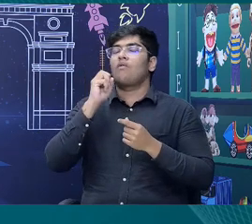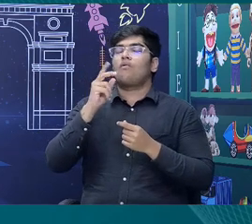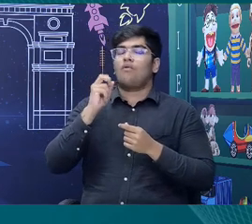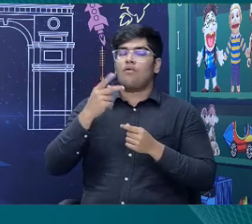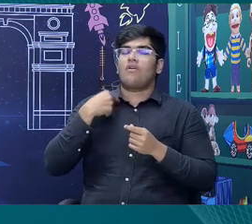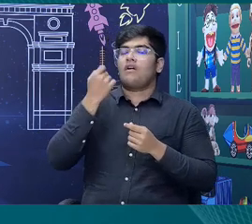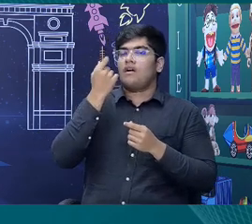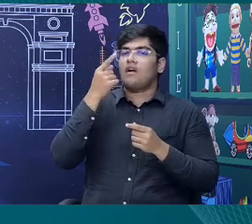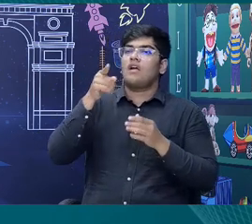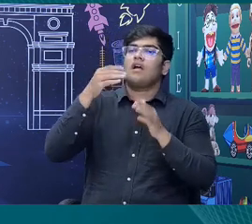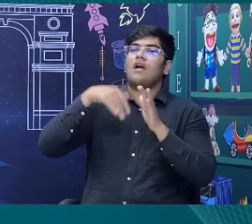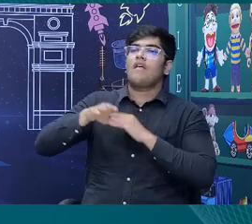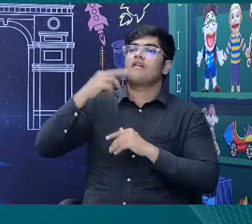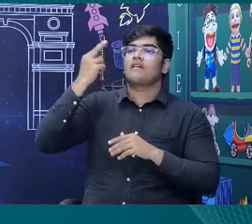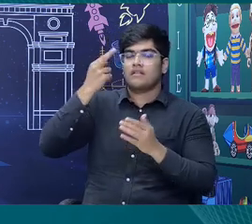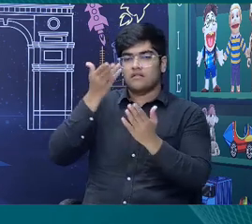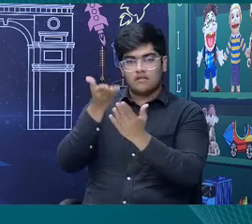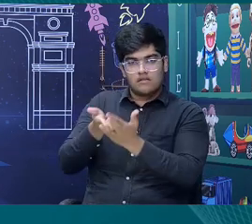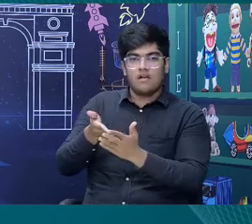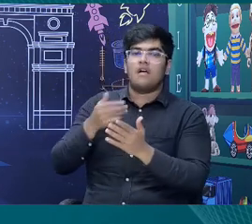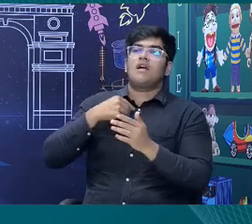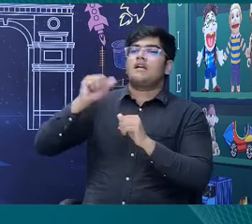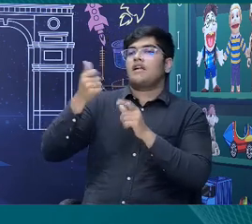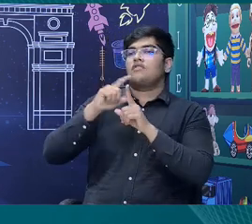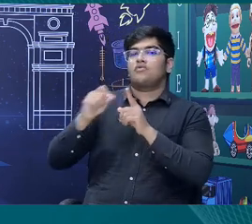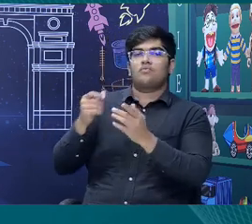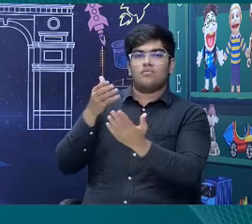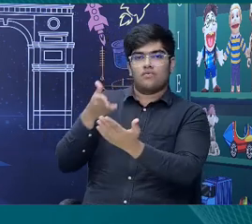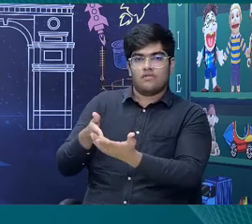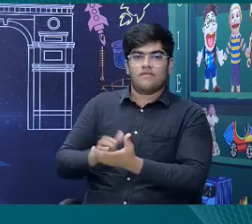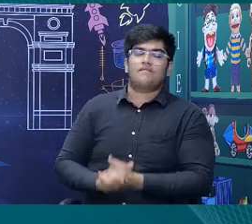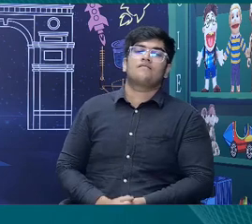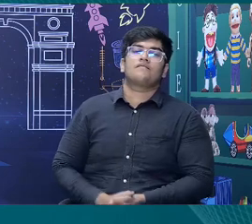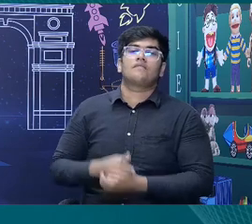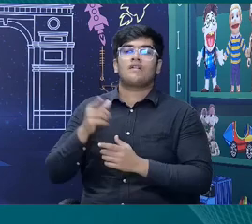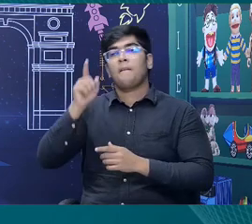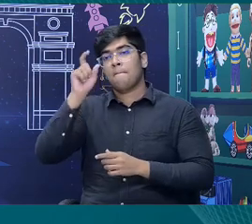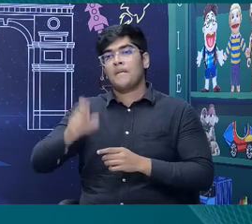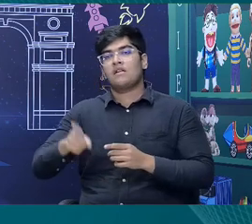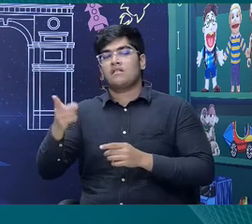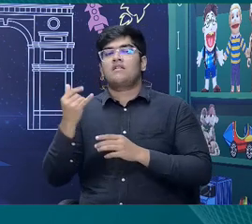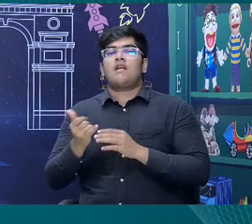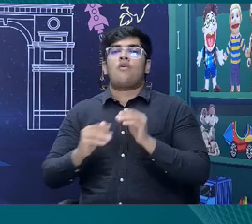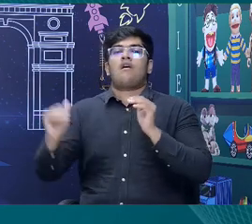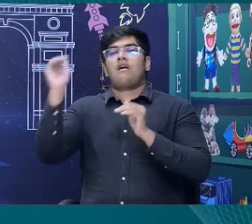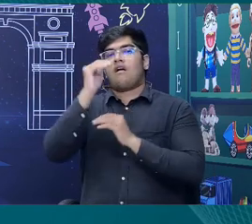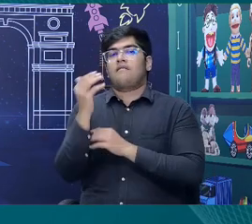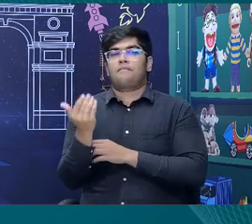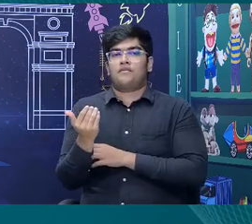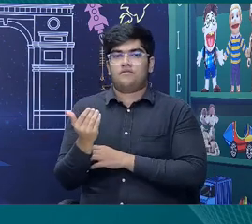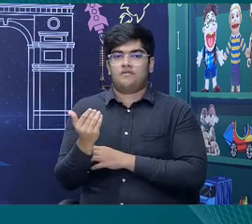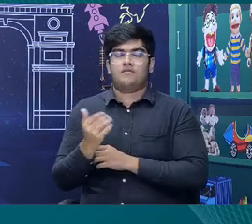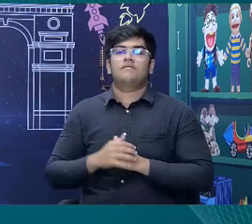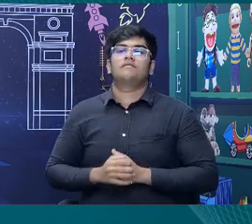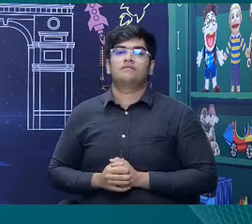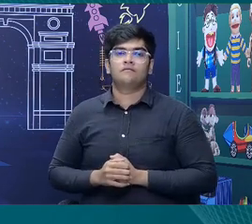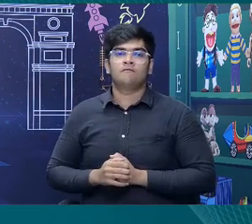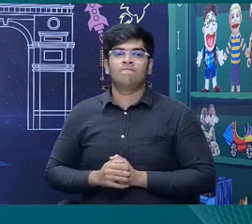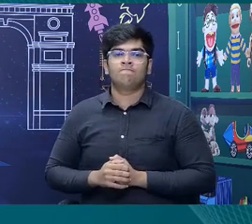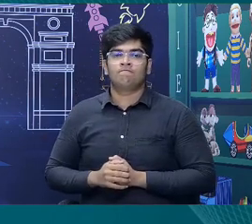रहा हूं इसका रीजन यह है तो मैं इसके लिए यह कर सकता हूं सी हमने यहां क्लाइंट को अपर हैंड दे दिया कि वो सोच रहा है कि अच्छा मैं ये खुद कर